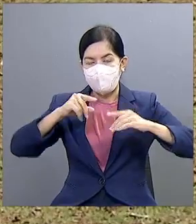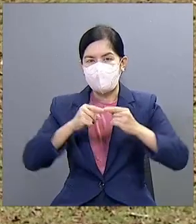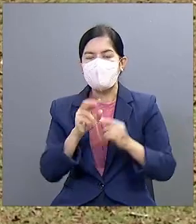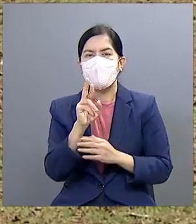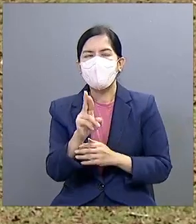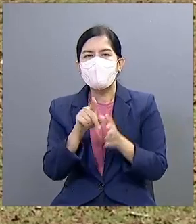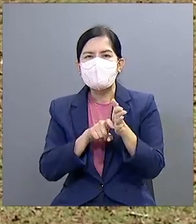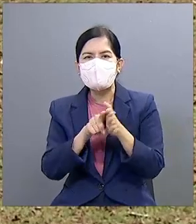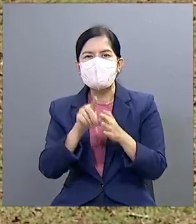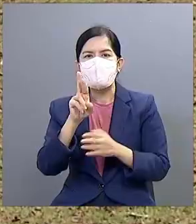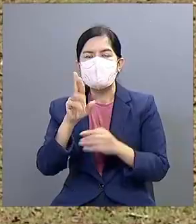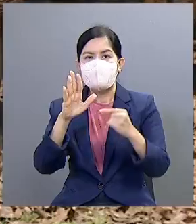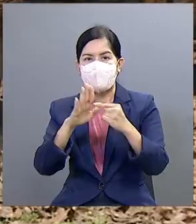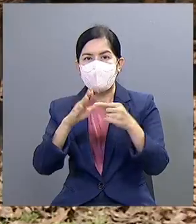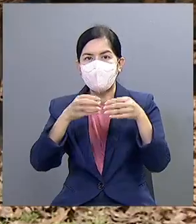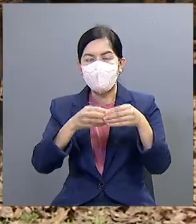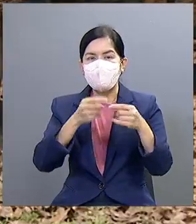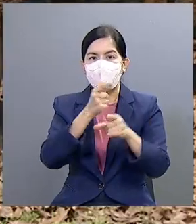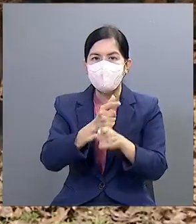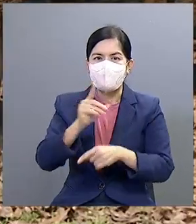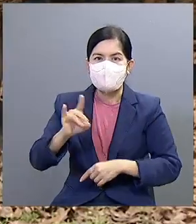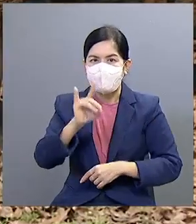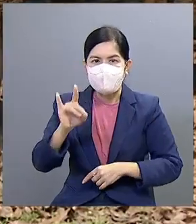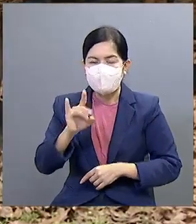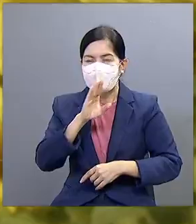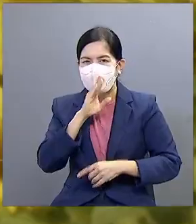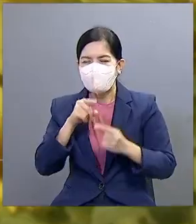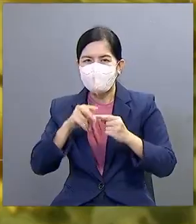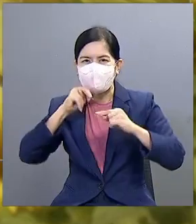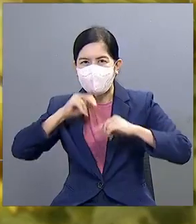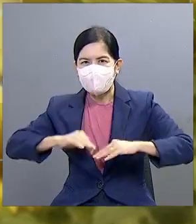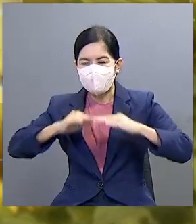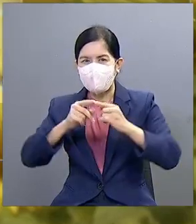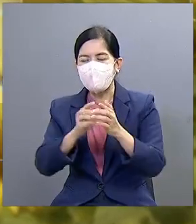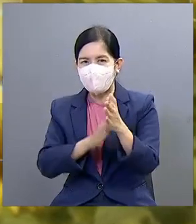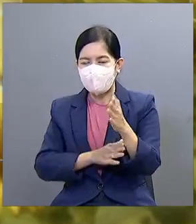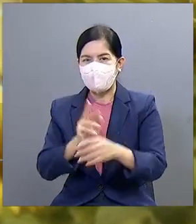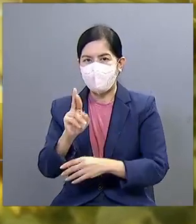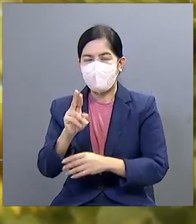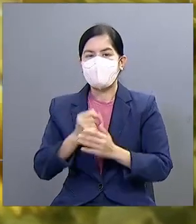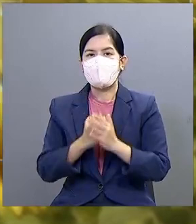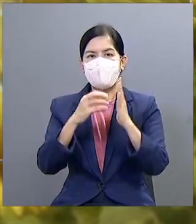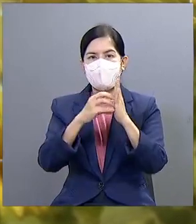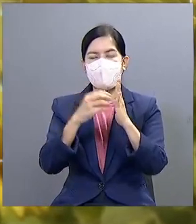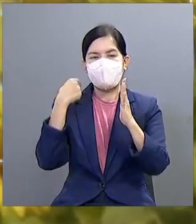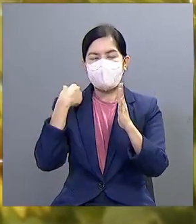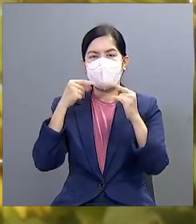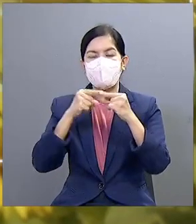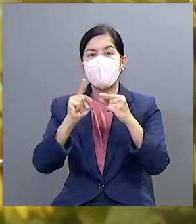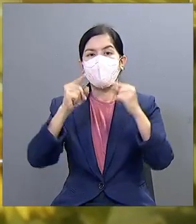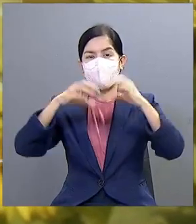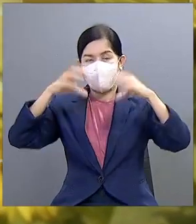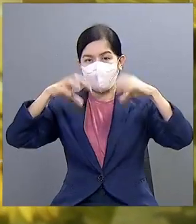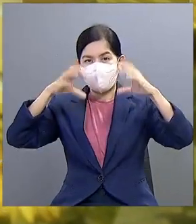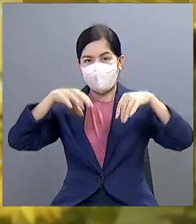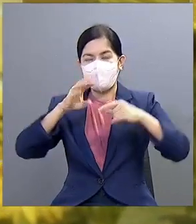กษตรกรที่เลี้ยงสัตว์ไม่ควรปล่อยให้สัตว์เลี้ยงอยู่ในที่ชื้นแฉะเป็นเวลานานภาคกลางมีฝนฟ้าคะนอง 40-60% ของพื้นที่และ